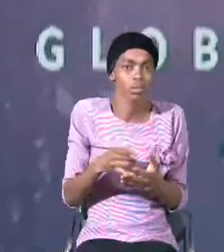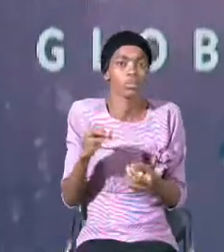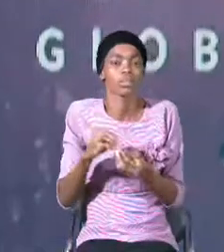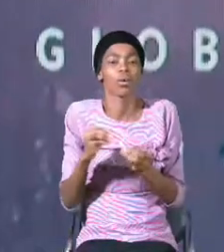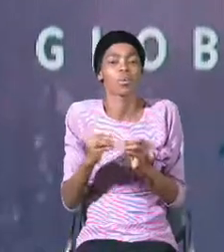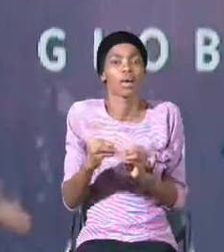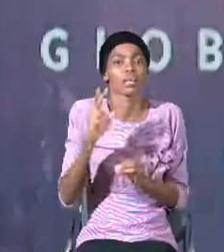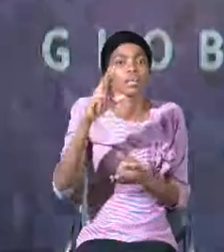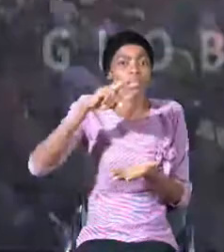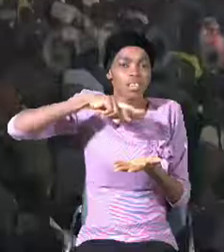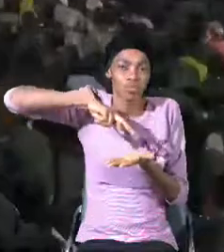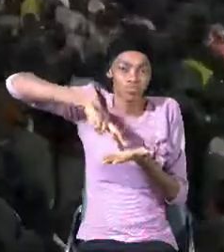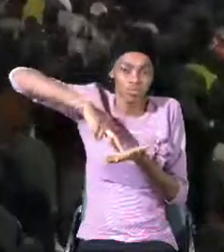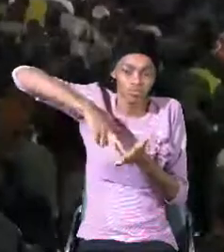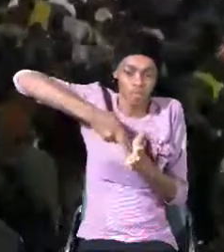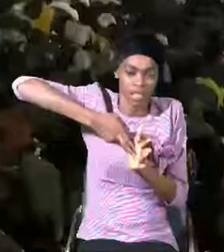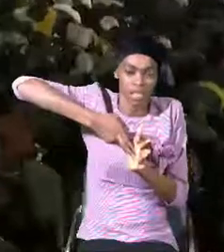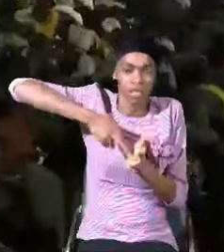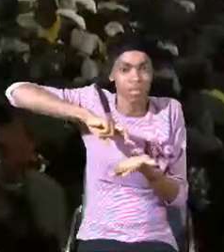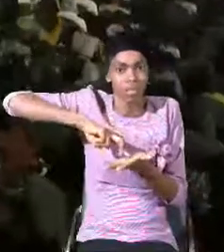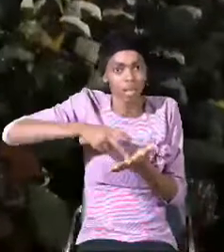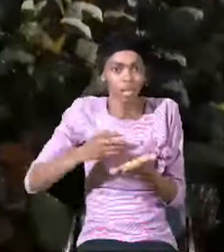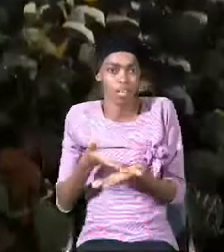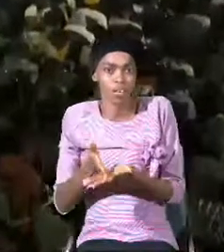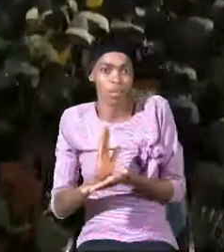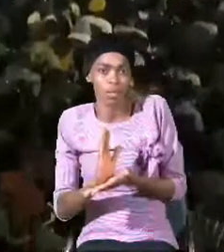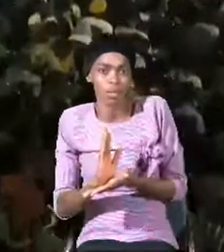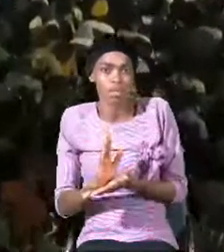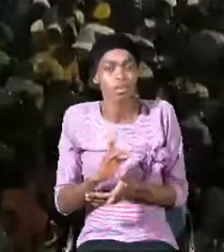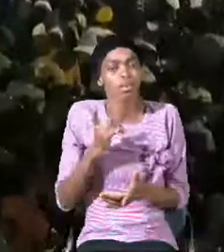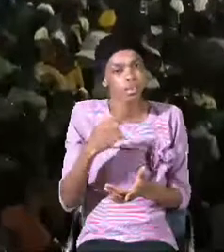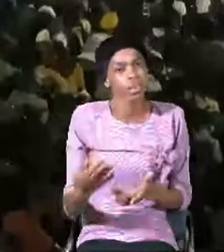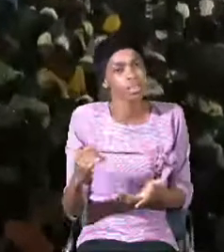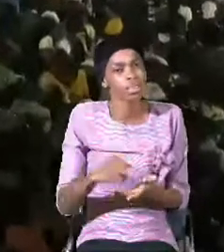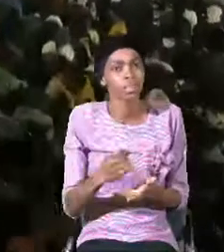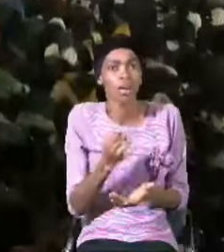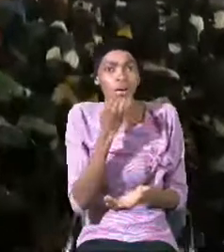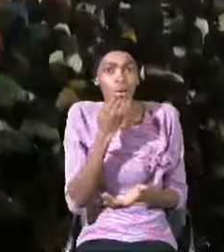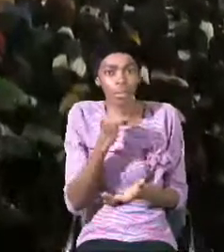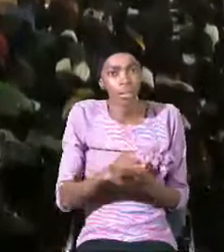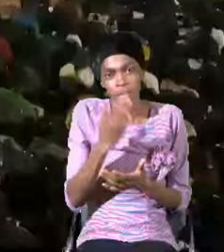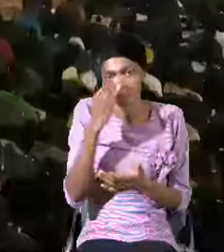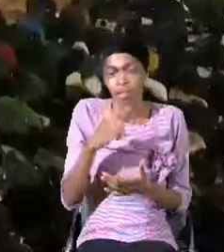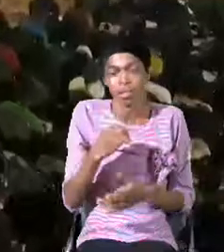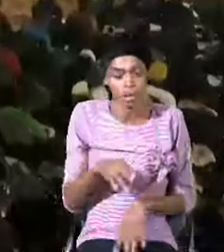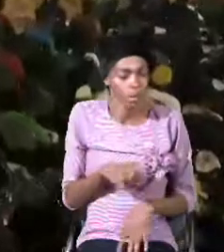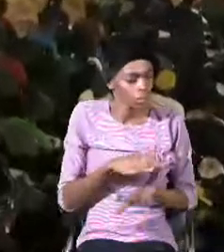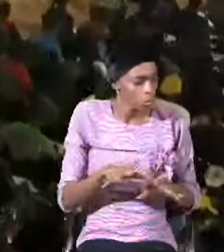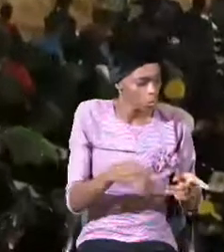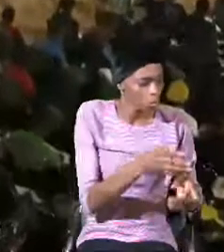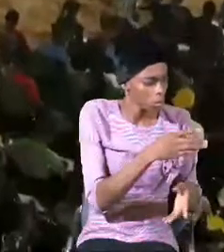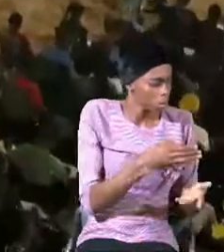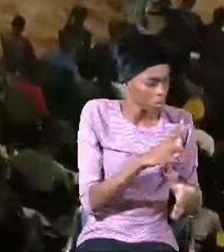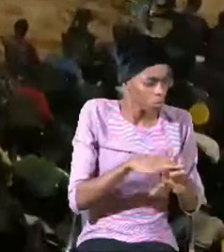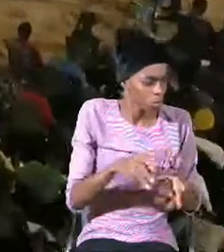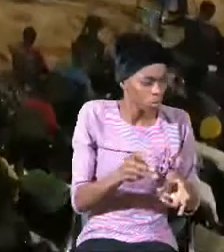ils amendent, ils corrigent les choses qui sont mauvaises. C'est pourquoi il dit, ne va pas là-bas. Il est en train